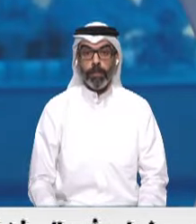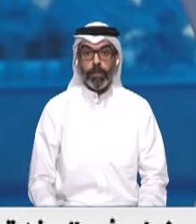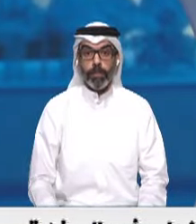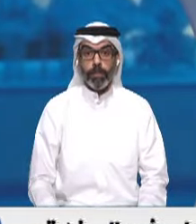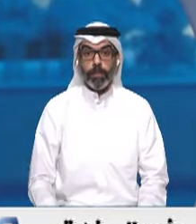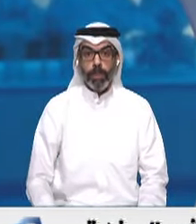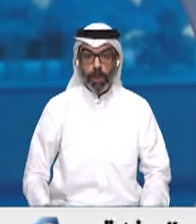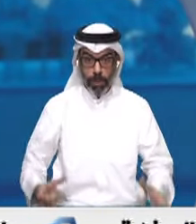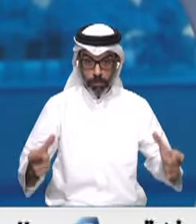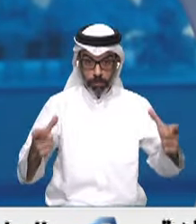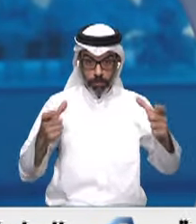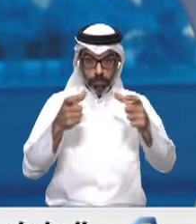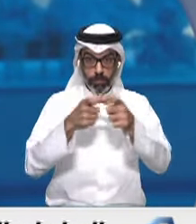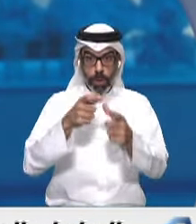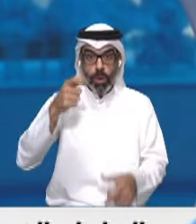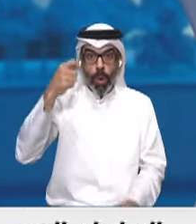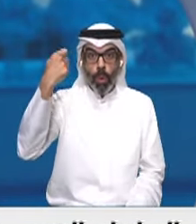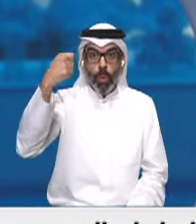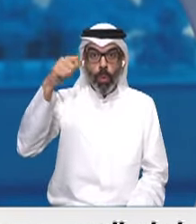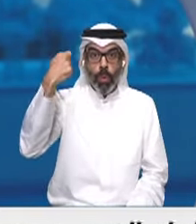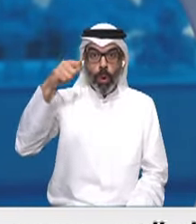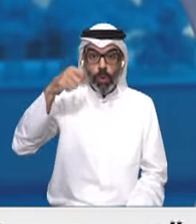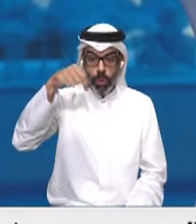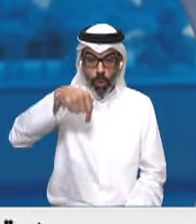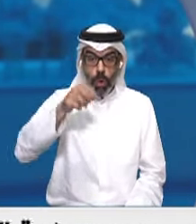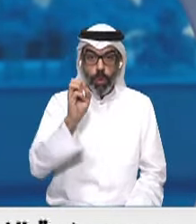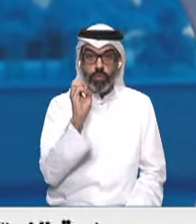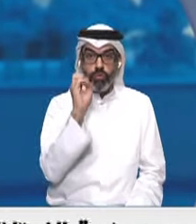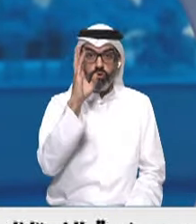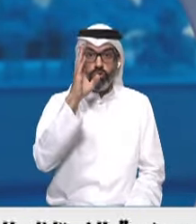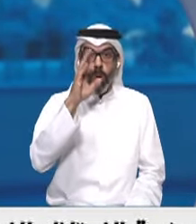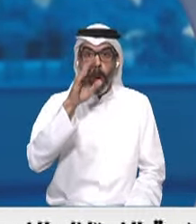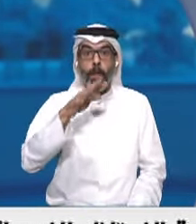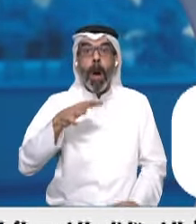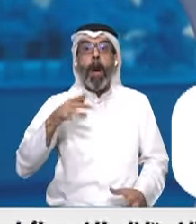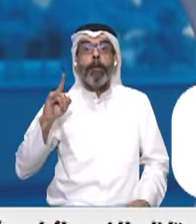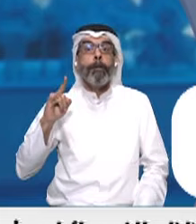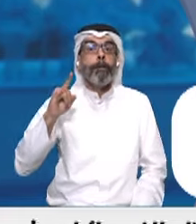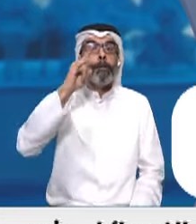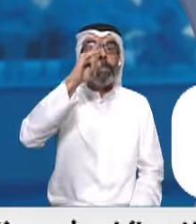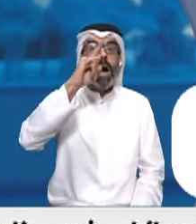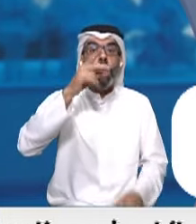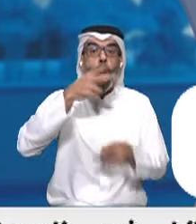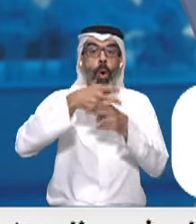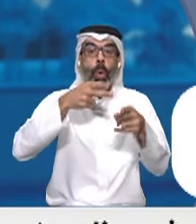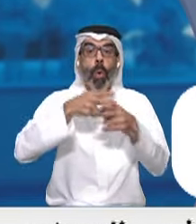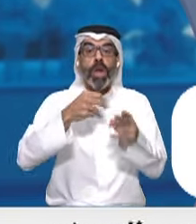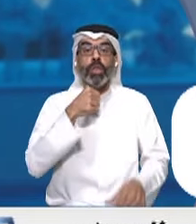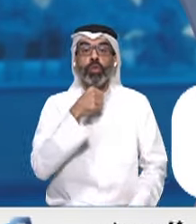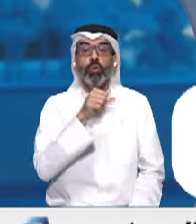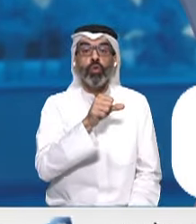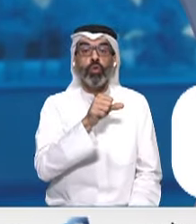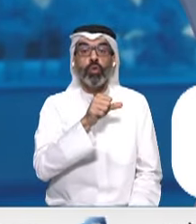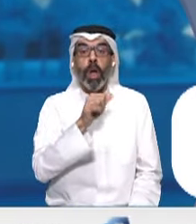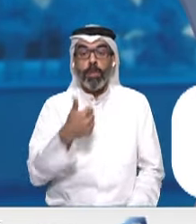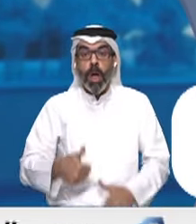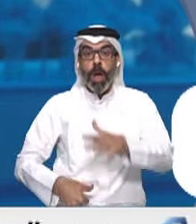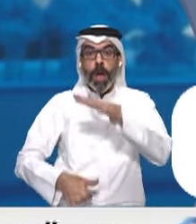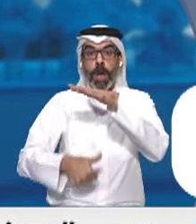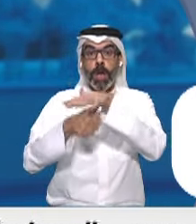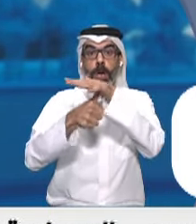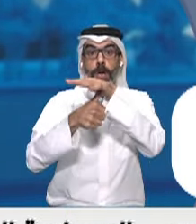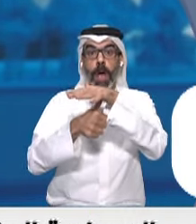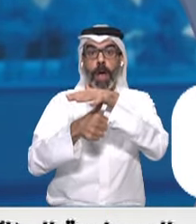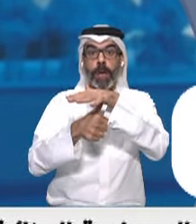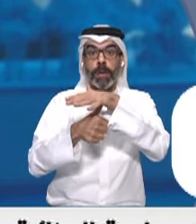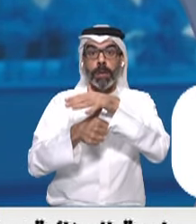عقد مجلس الوزراء اجتماعه الاسبوعي صباح اليوم في مطار الكويت الدولي مبنى الركاب الجديد تي اثنين برئاسه سمو الشيخ احمد عبد الله الاحمد